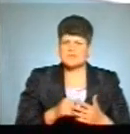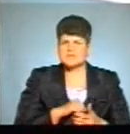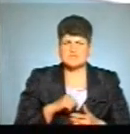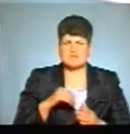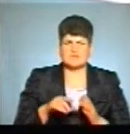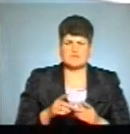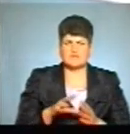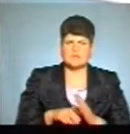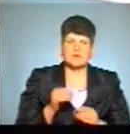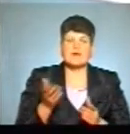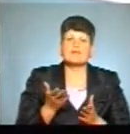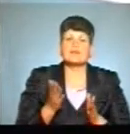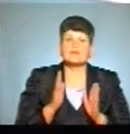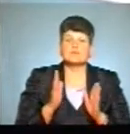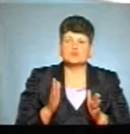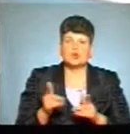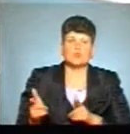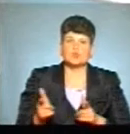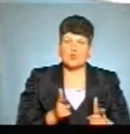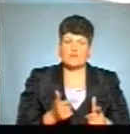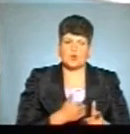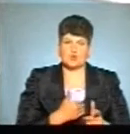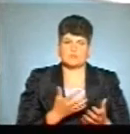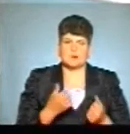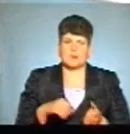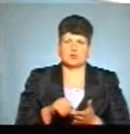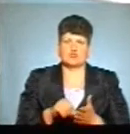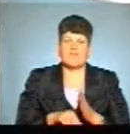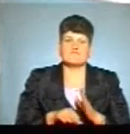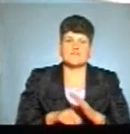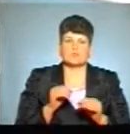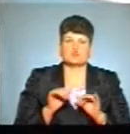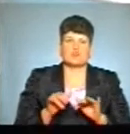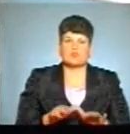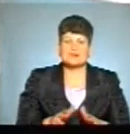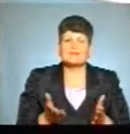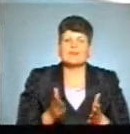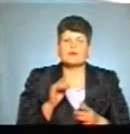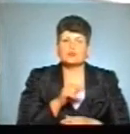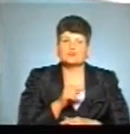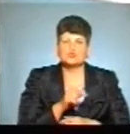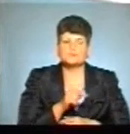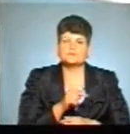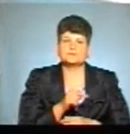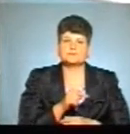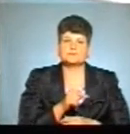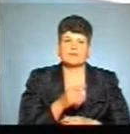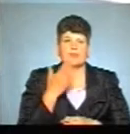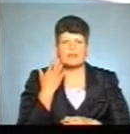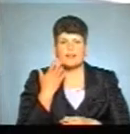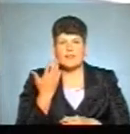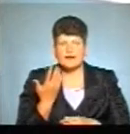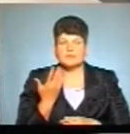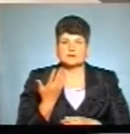визначає, де він готовий, хоче брати участь у виборчому процесі, де йому там легше, там,